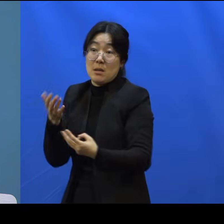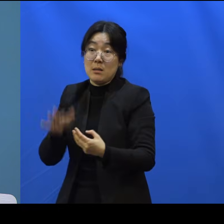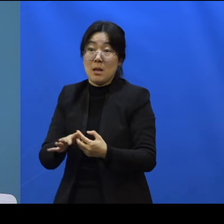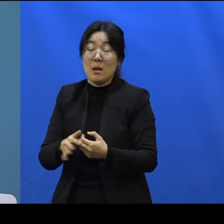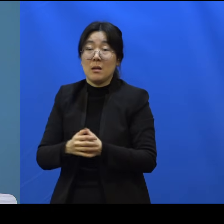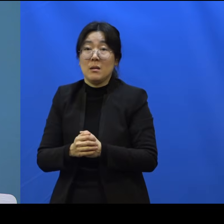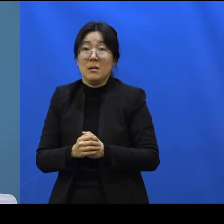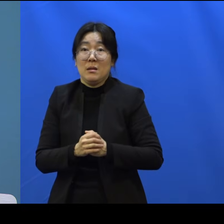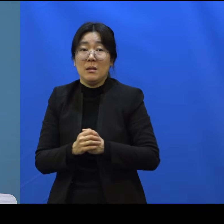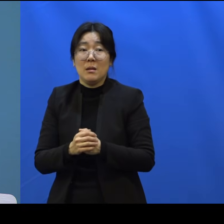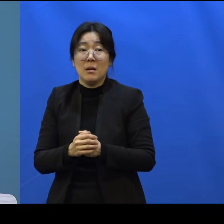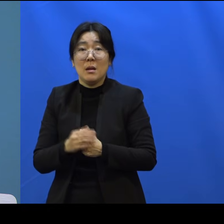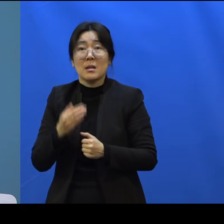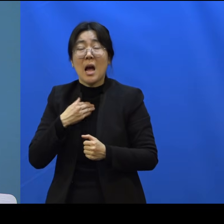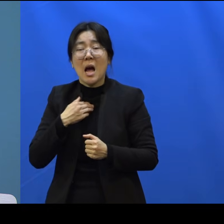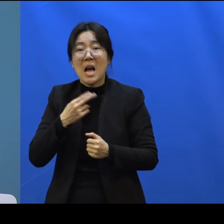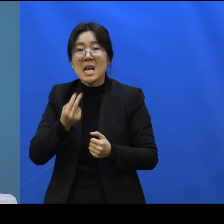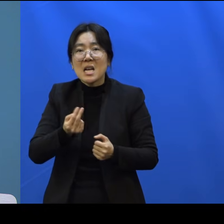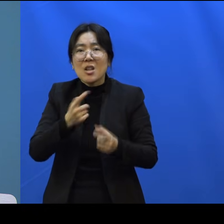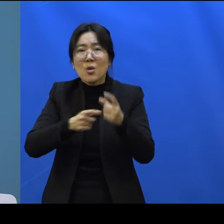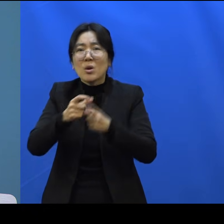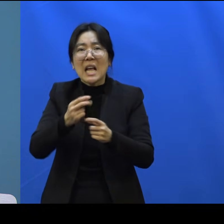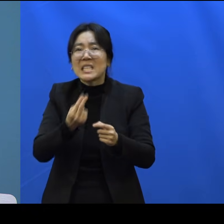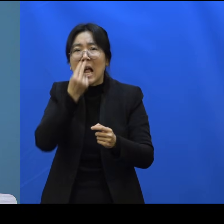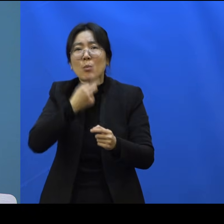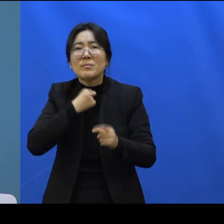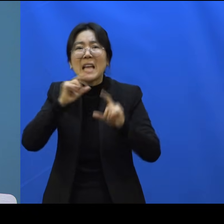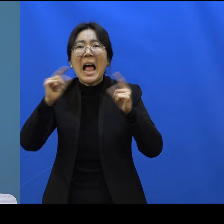많이 써요. 살 소망까지 끊어졌다, 뭐 이런 표현도 하고.